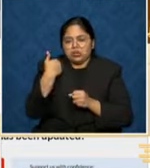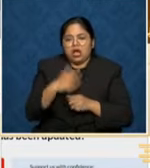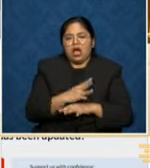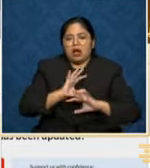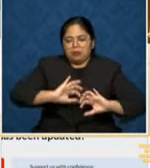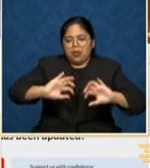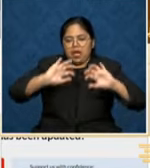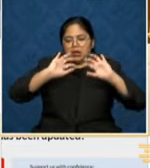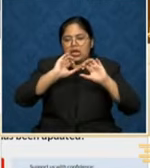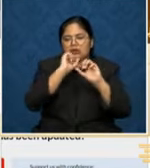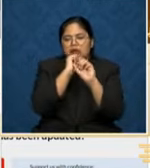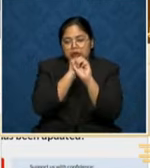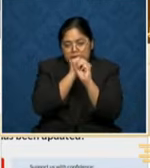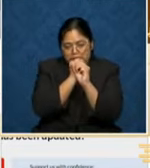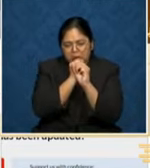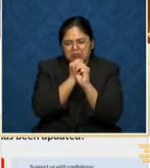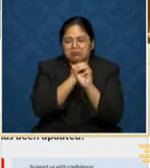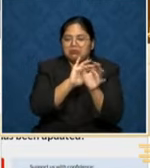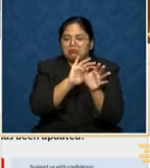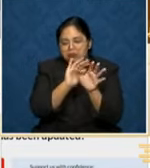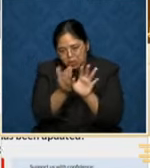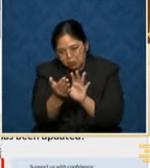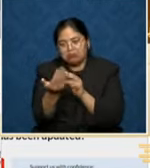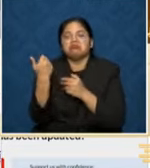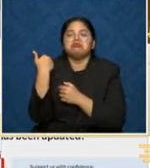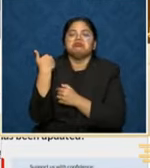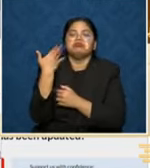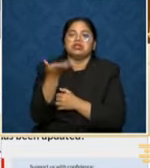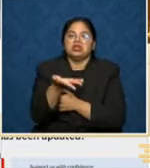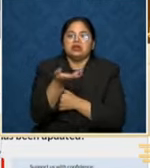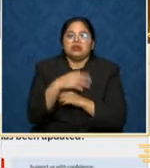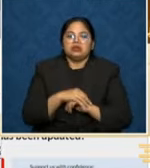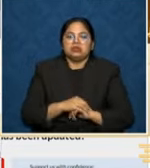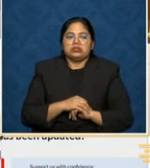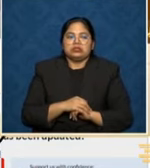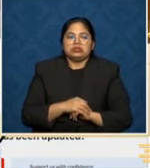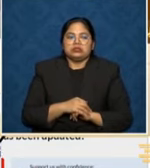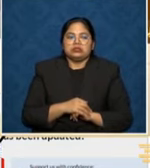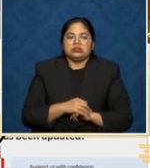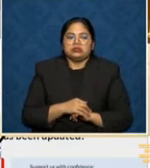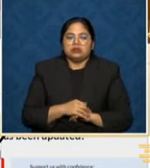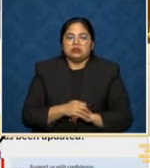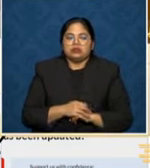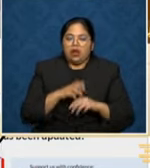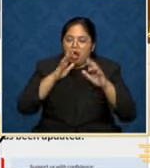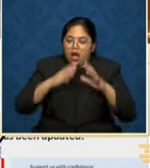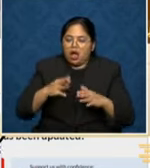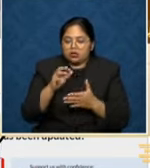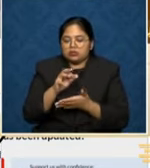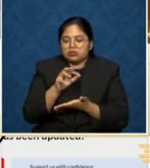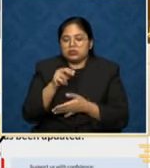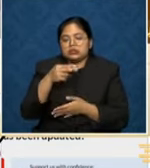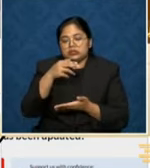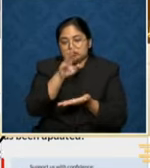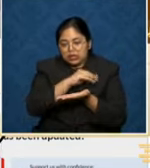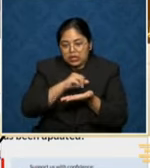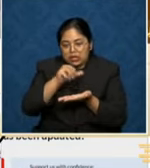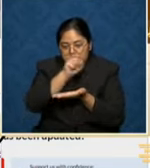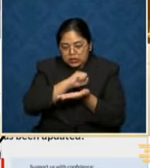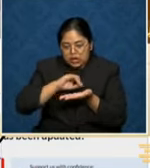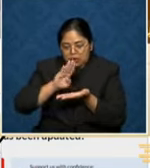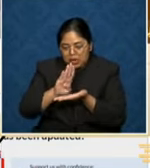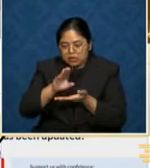ทำมาแล้วก็ล้มเหลวนะครับหนี้ภาคการเกษตรเราแก้ไขสถาบันการเกษตรโดยสหกรณ์เรามี